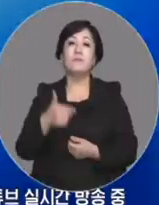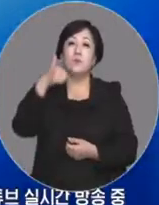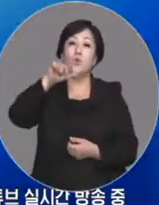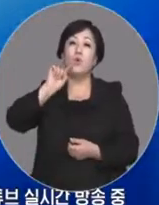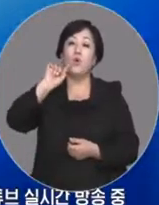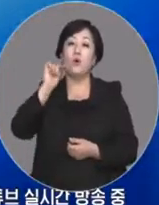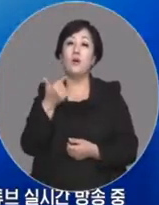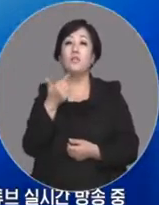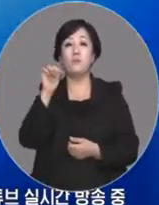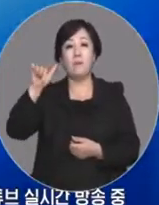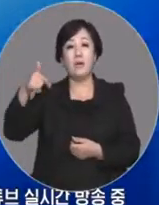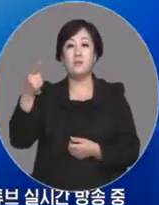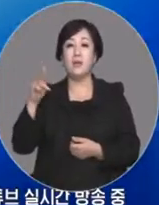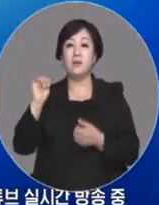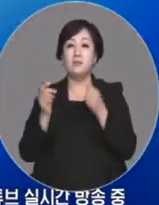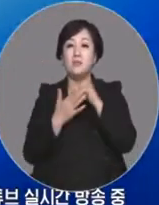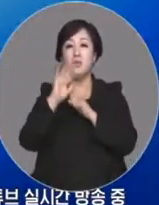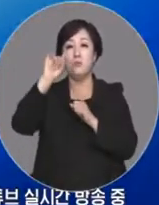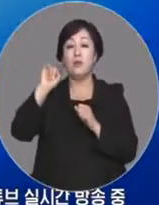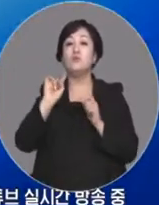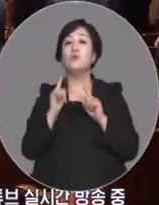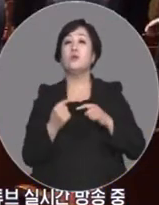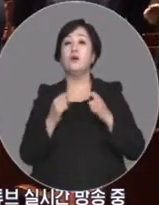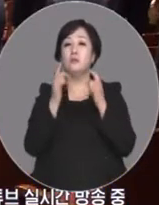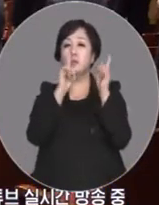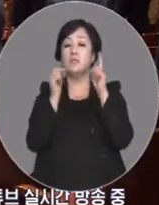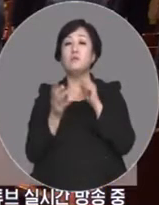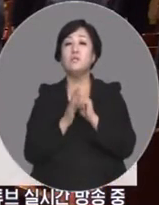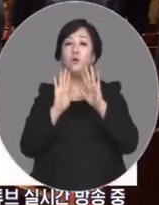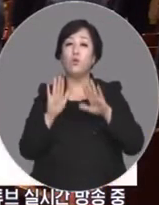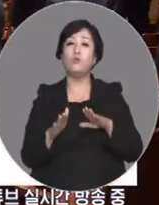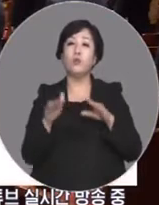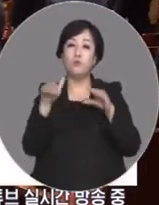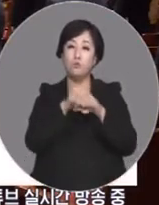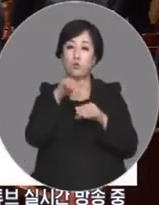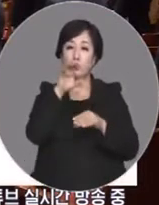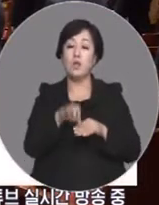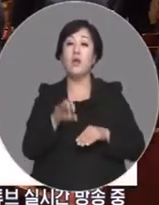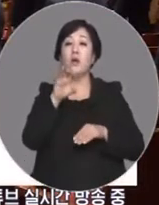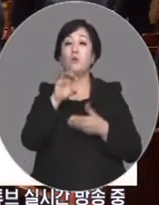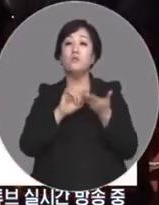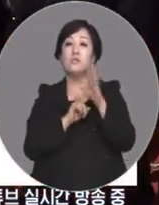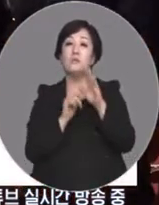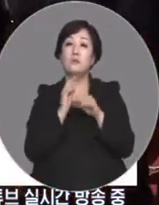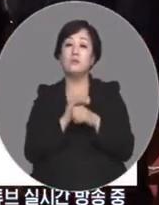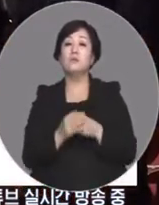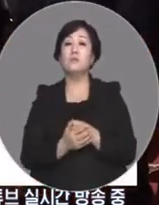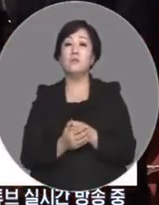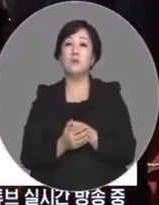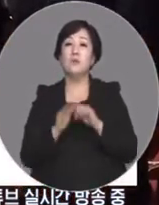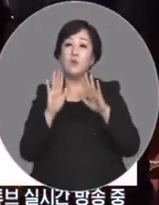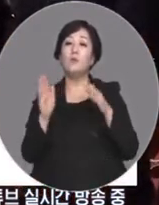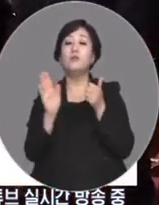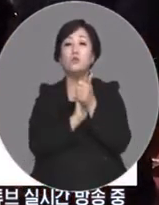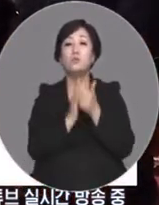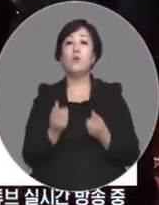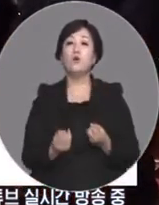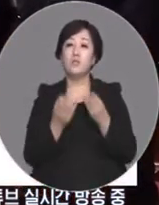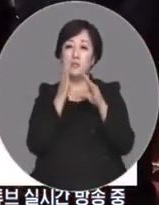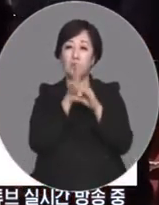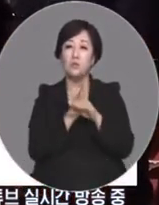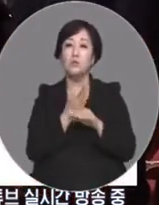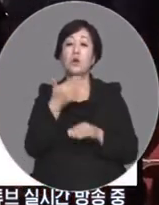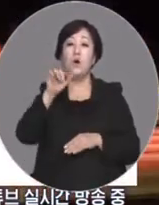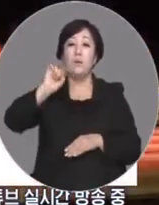고헌 박상진 의사의 순국 100주기 추모식이 오늘 울산 문예회관에서 열렸습니다. 이번 추모식은